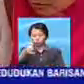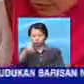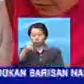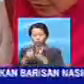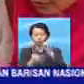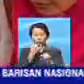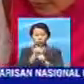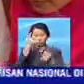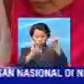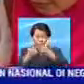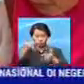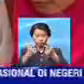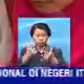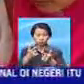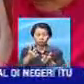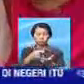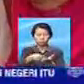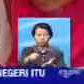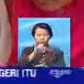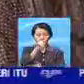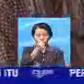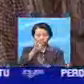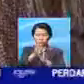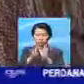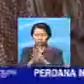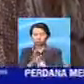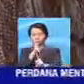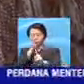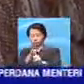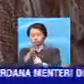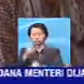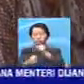pelancong antarabangsa dan riset pembayaran sebanyak 10 bilion ringgit disasarkan tahun ini.